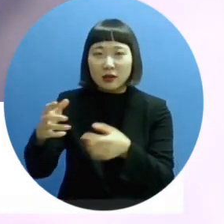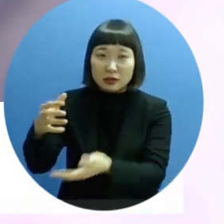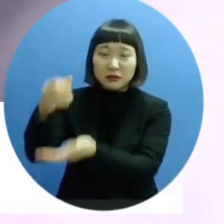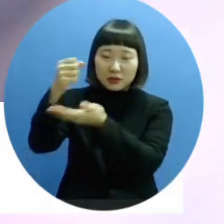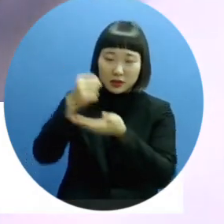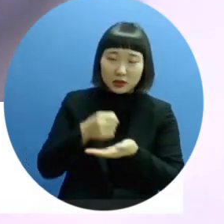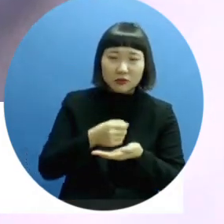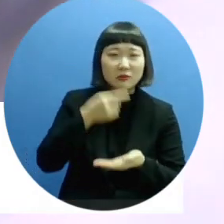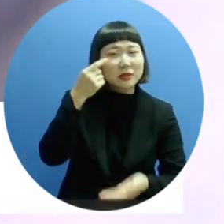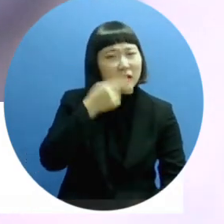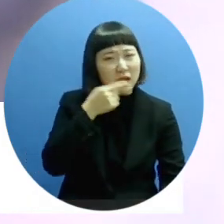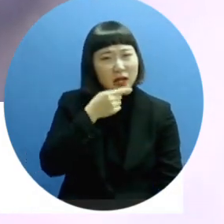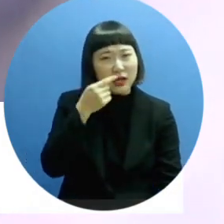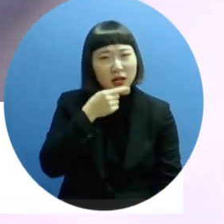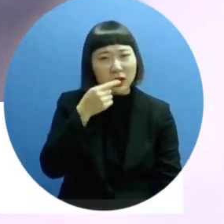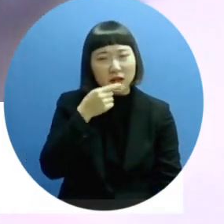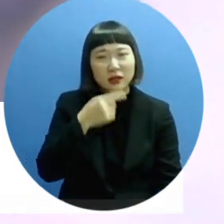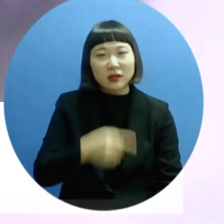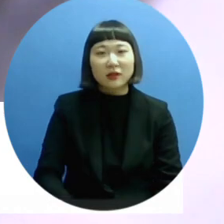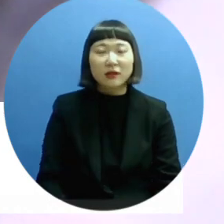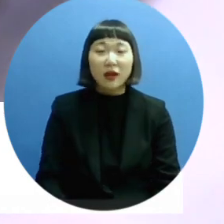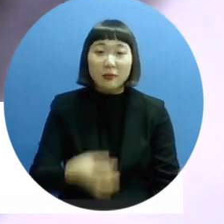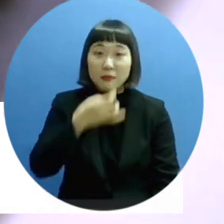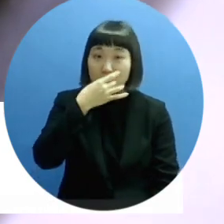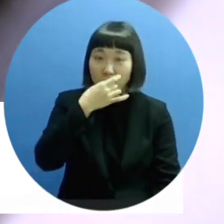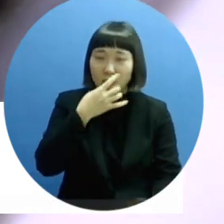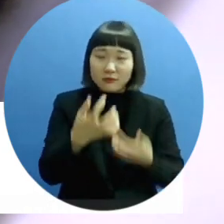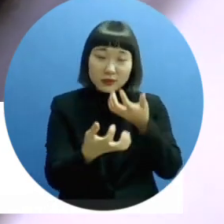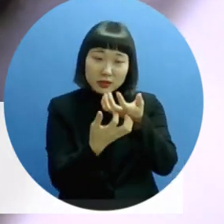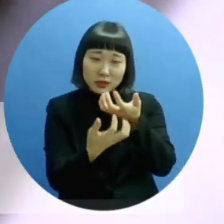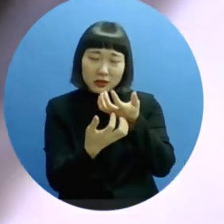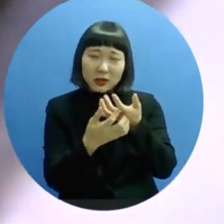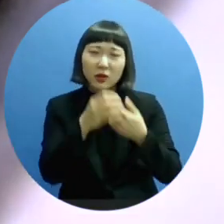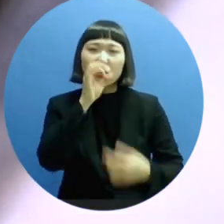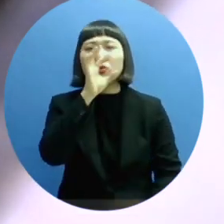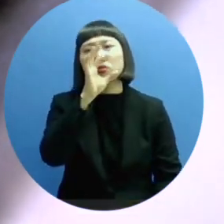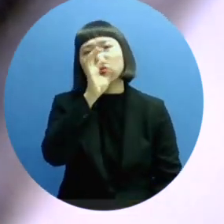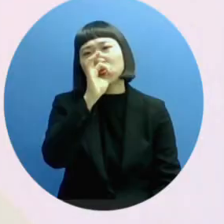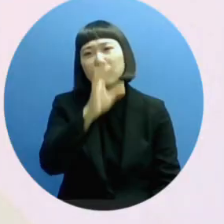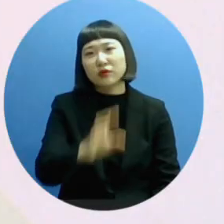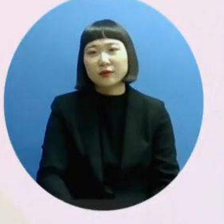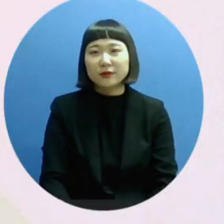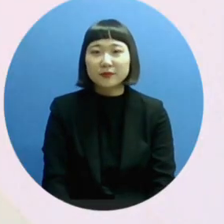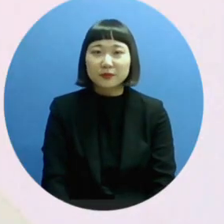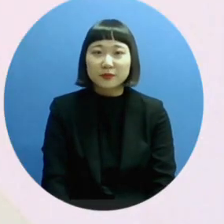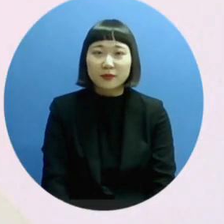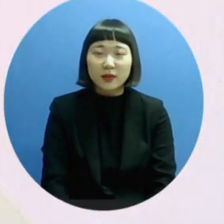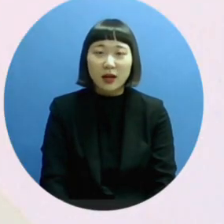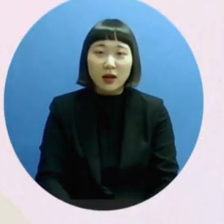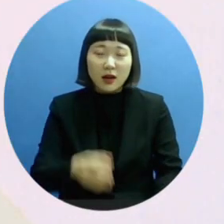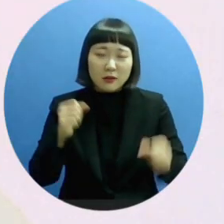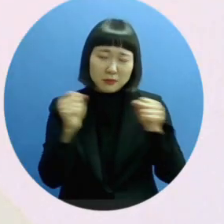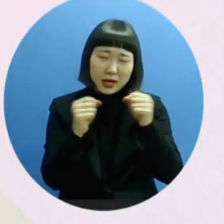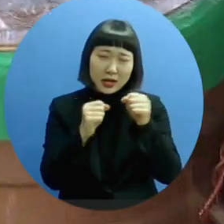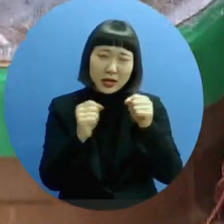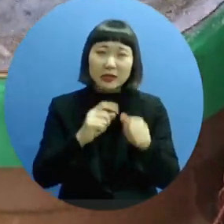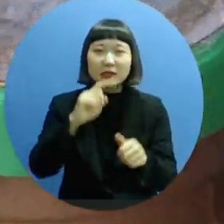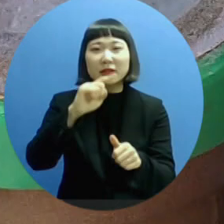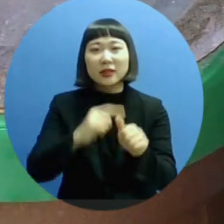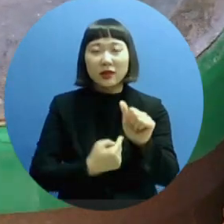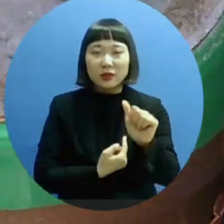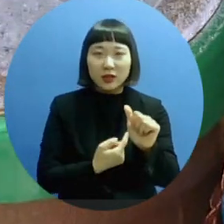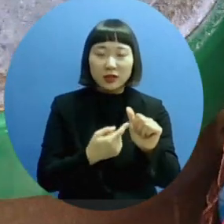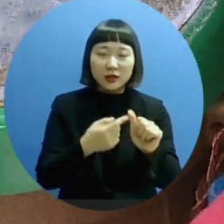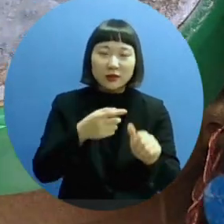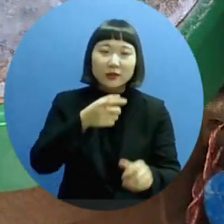겨우 양치질만 하고 밥도 끓여 먹을 수도 없고 그래요 그냥. 한파가 기승을 부리면서 수도 계량기 동파 사고가